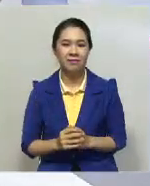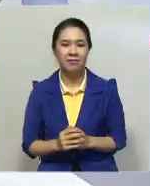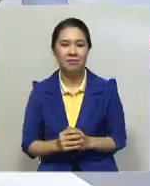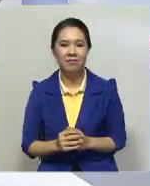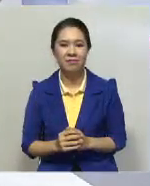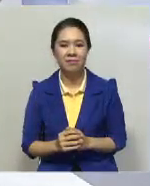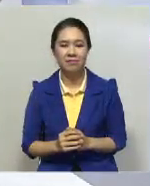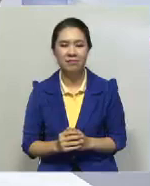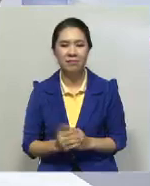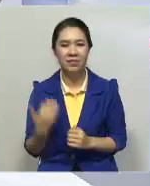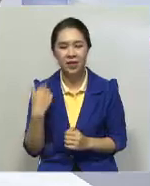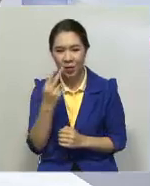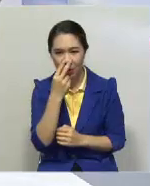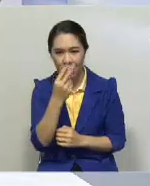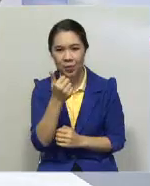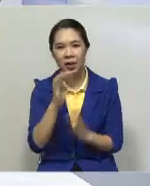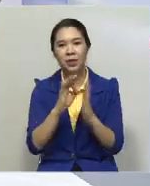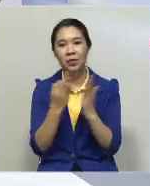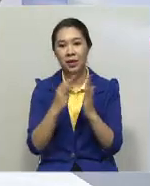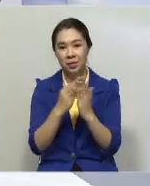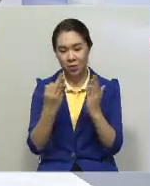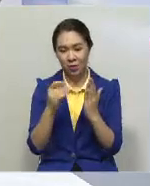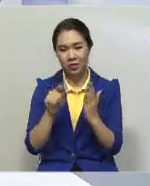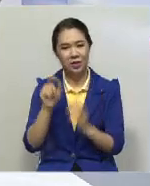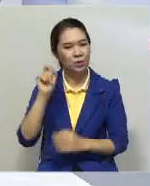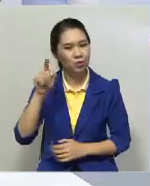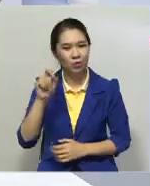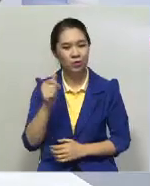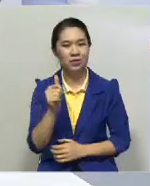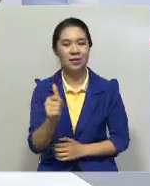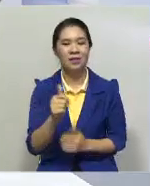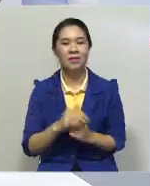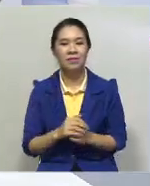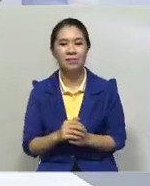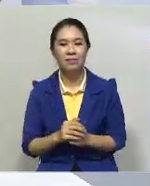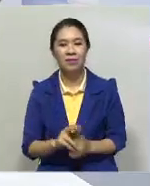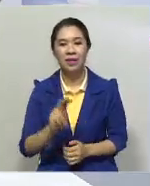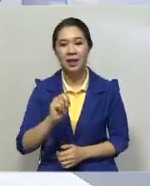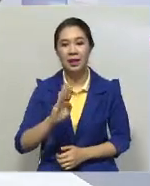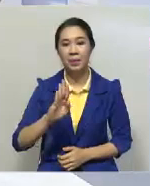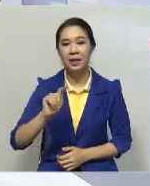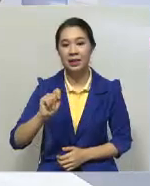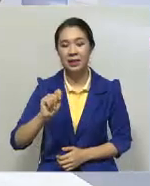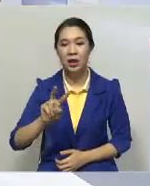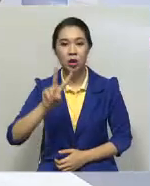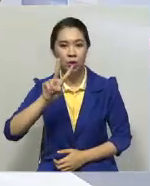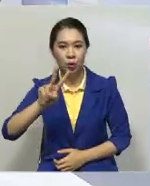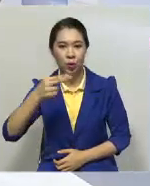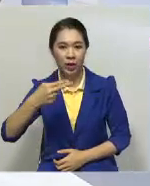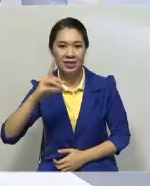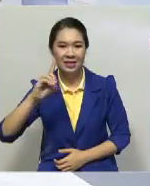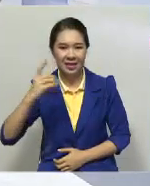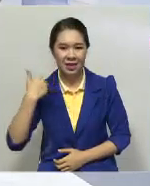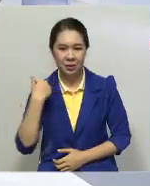ของ NBT ใช่ค่ะแล้วก็สามารถติดตามได้ทาง Facebook Live ของเราอย่างที่เมื่อกี้คุณสถานได้บอกไป NBT to HD เข้าไปดูเลย